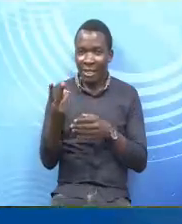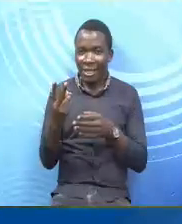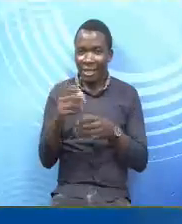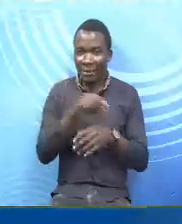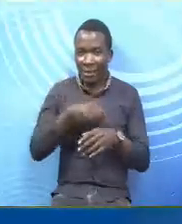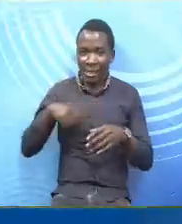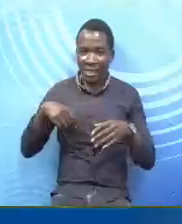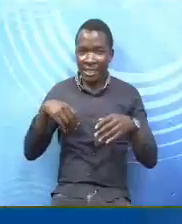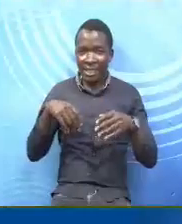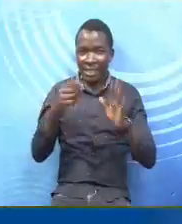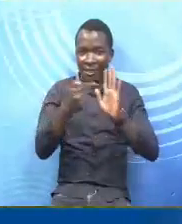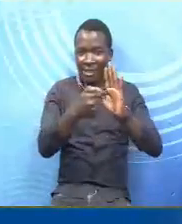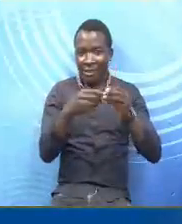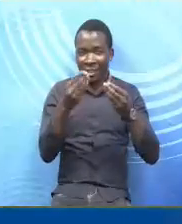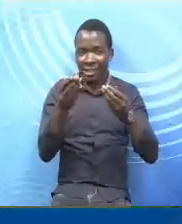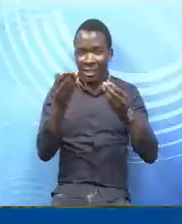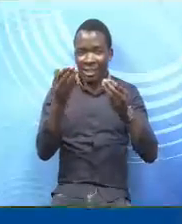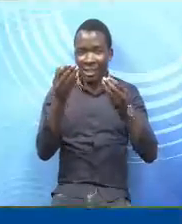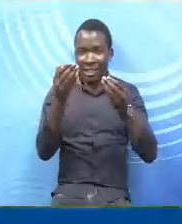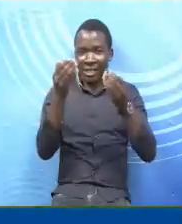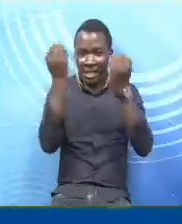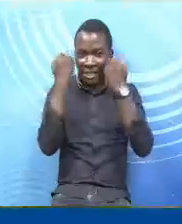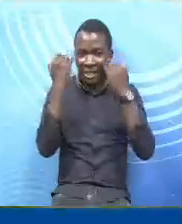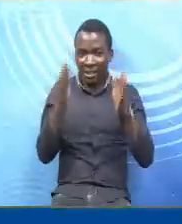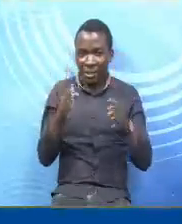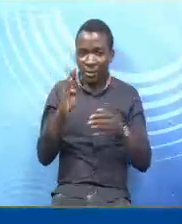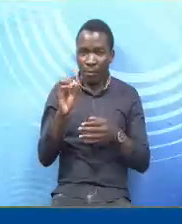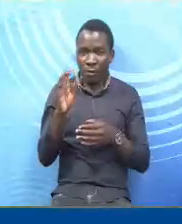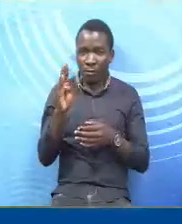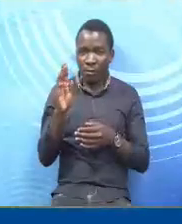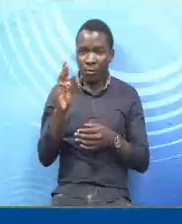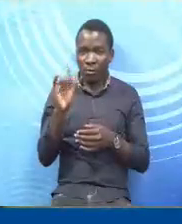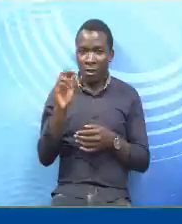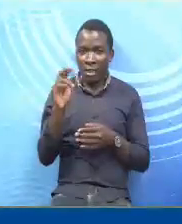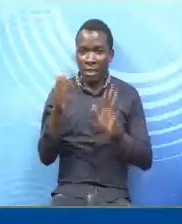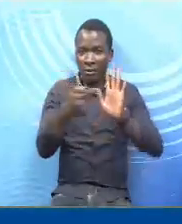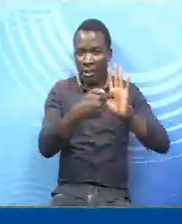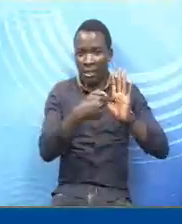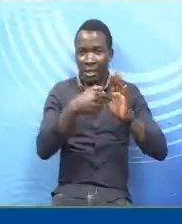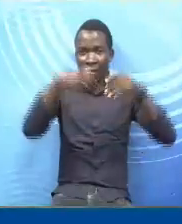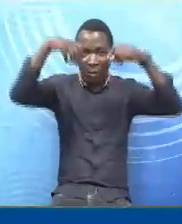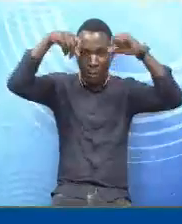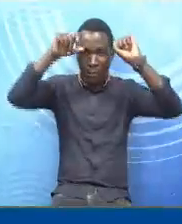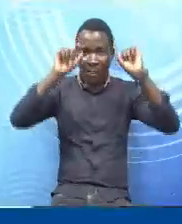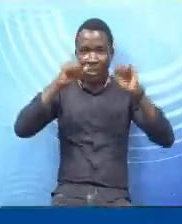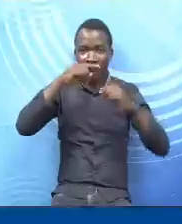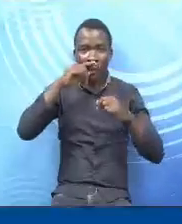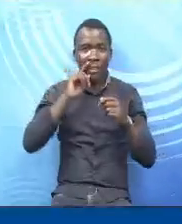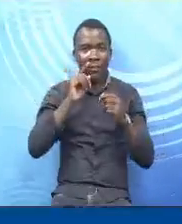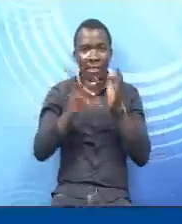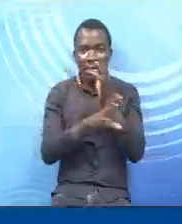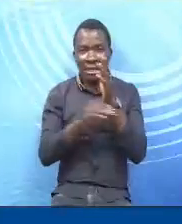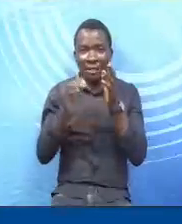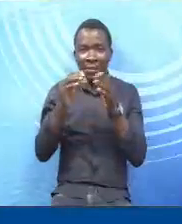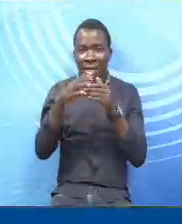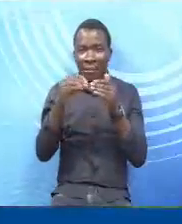ibimenyetso byatanzwe n'abanyamategeko ba Bobi Wine byerekana ko Perezida Yoweri Museveni yibye amajwi mu matora aherutse muri iki gihugu ku wa mbere tariki